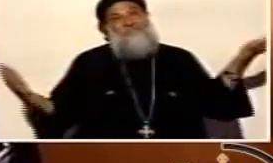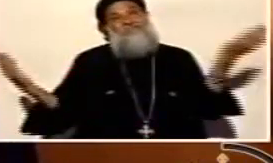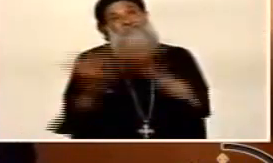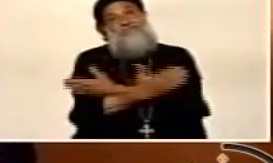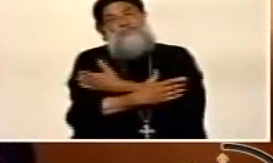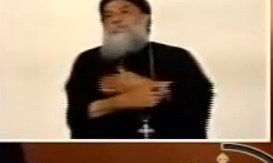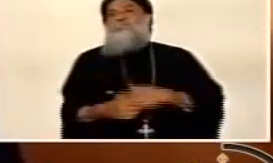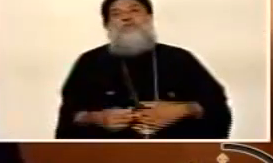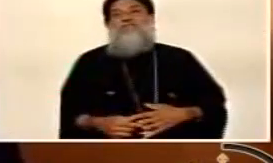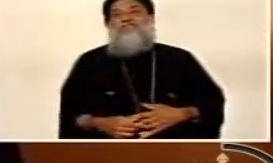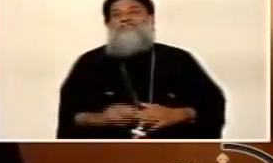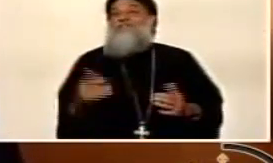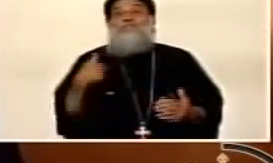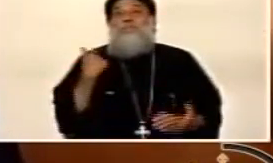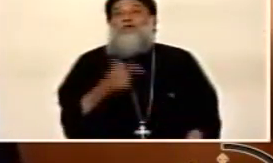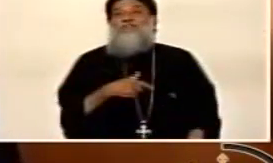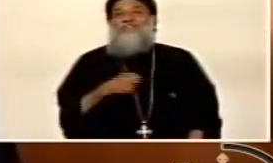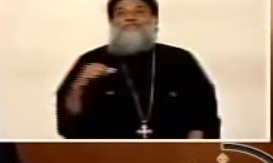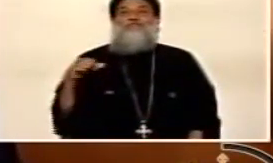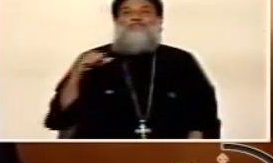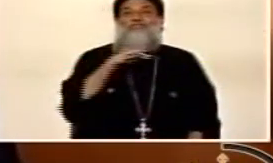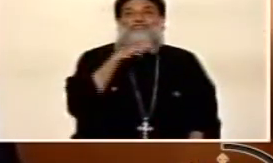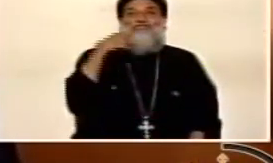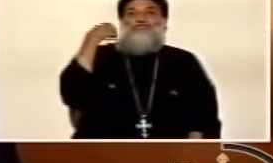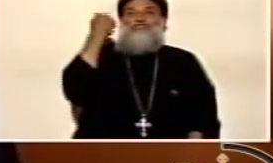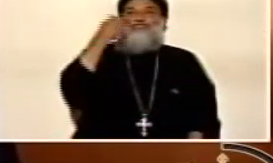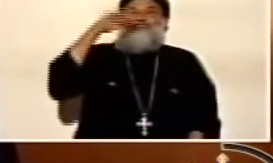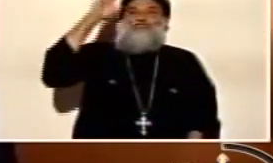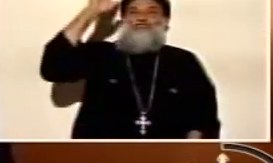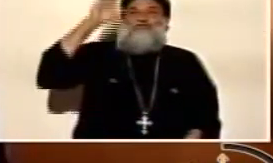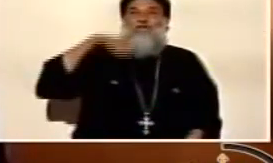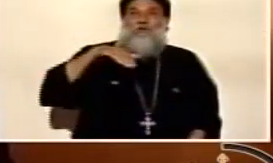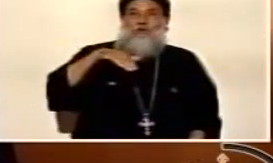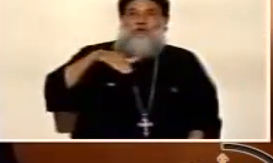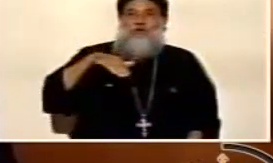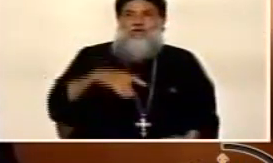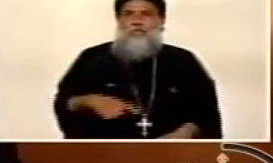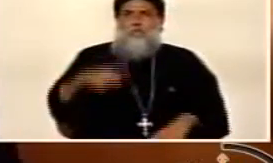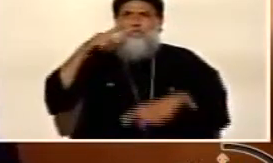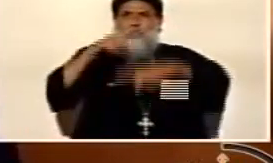شاول الطرسوسي، من واحد بيجمع